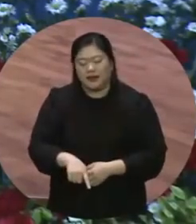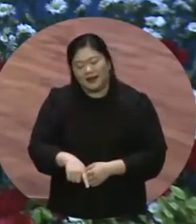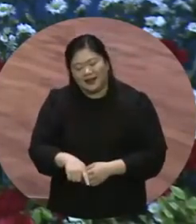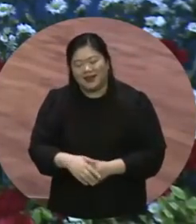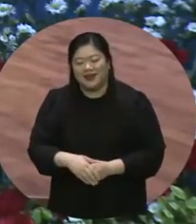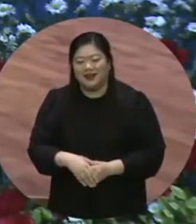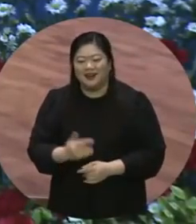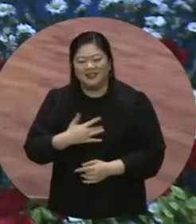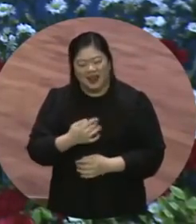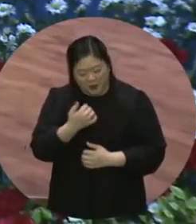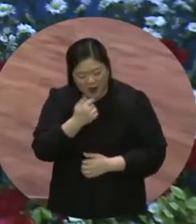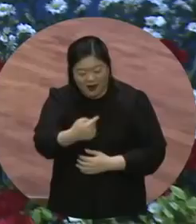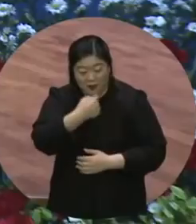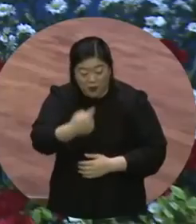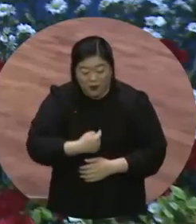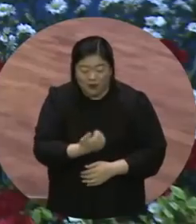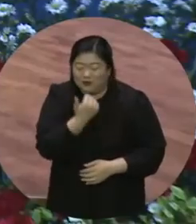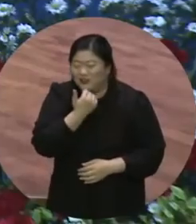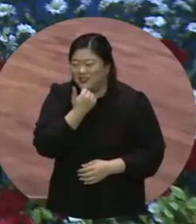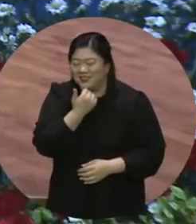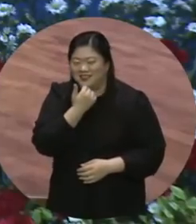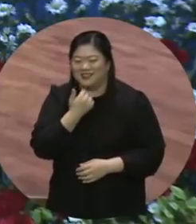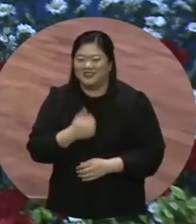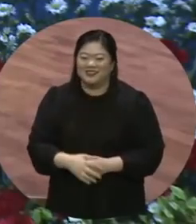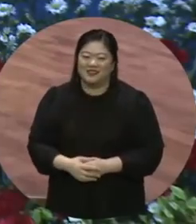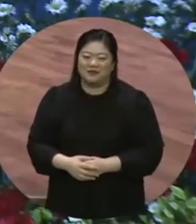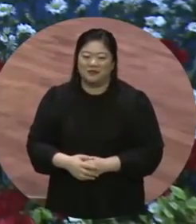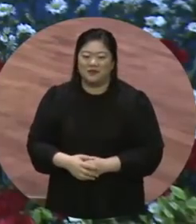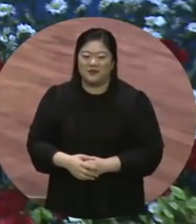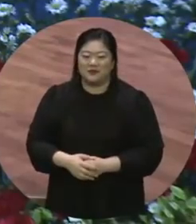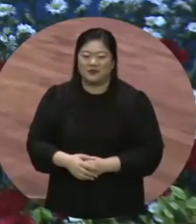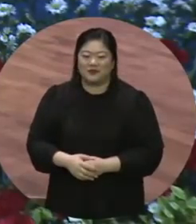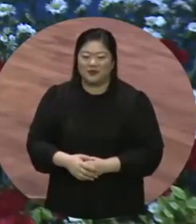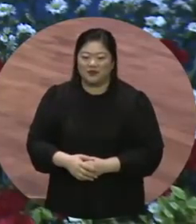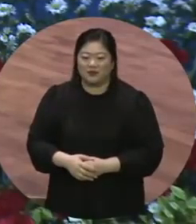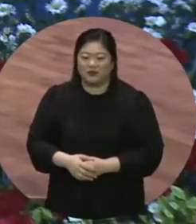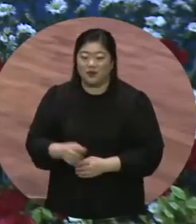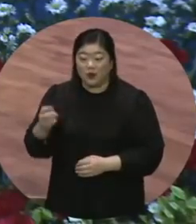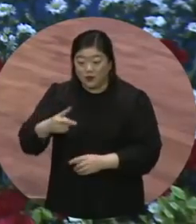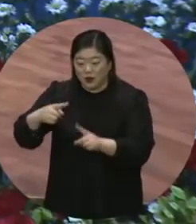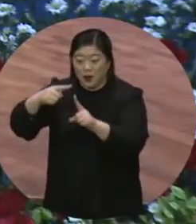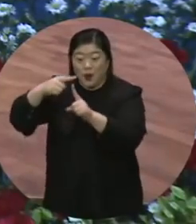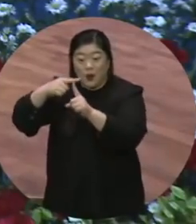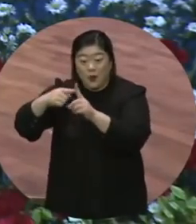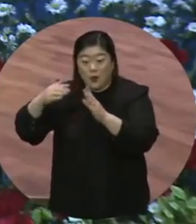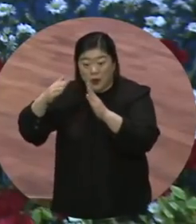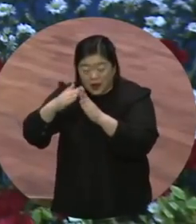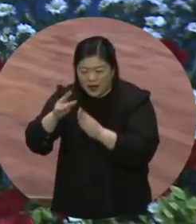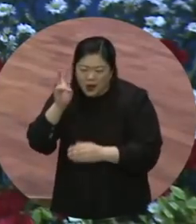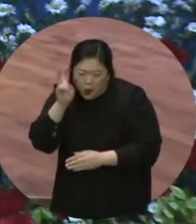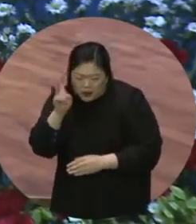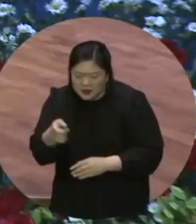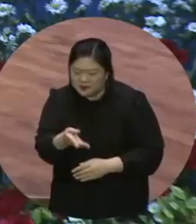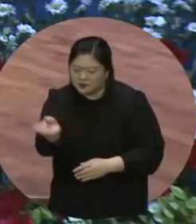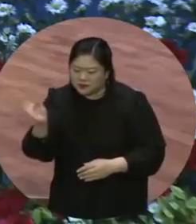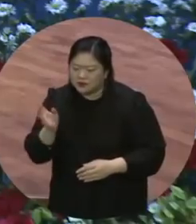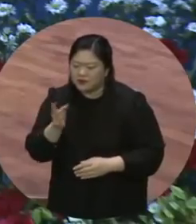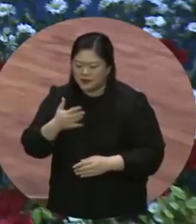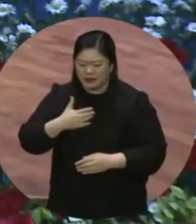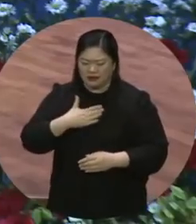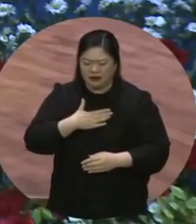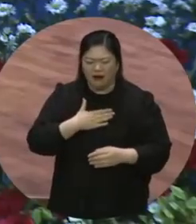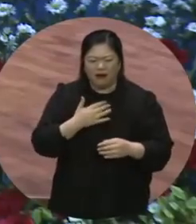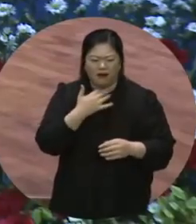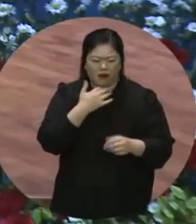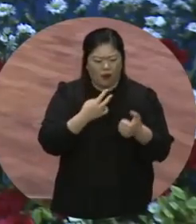그래도 우리 교회 어르신들 좀 늦게 이렇게 했다 하면 지금이라도 부모님들